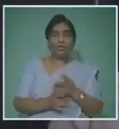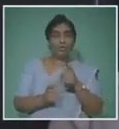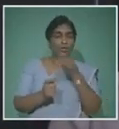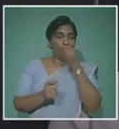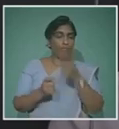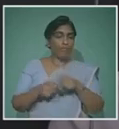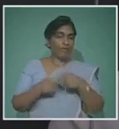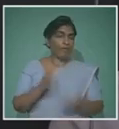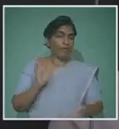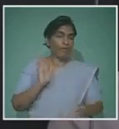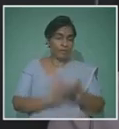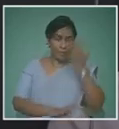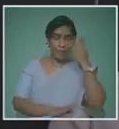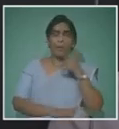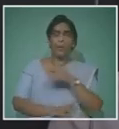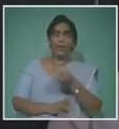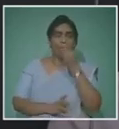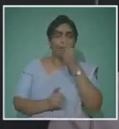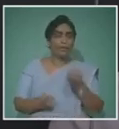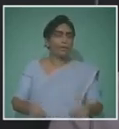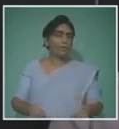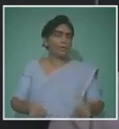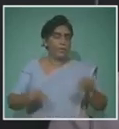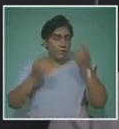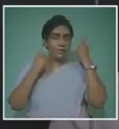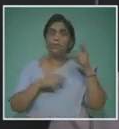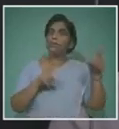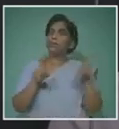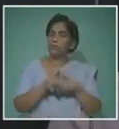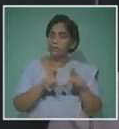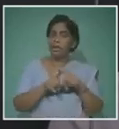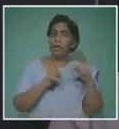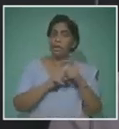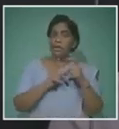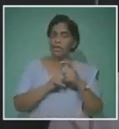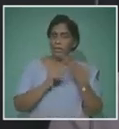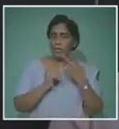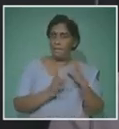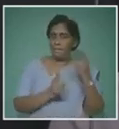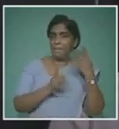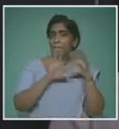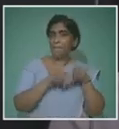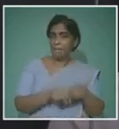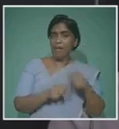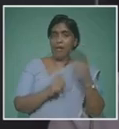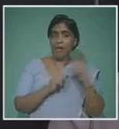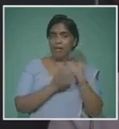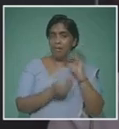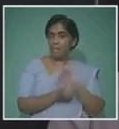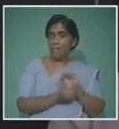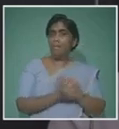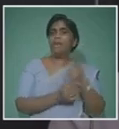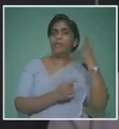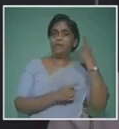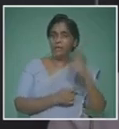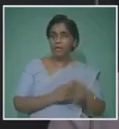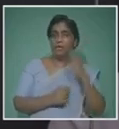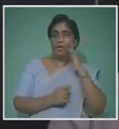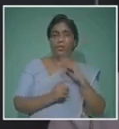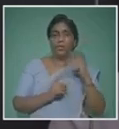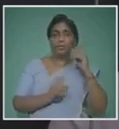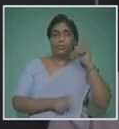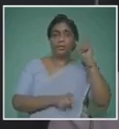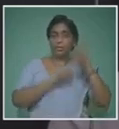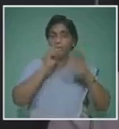උද්දමන තත්ත්වයක් ආවා. එතකොට බඩමිල වැඩි වුණා. ඒ එක්කම ඩොලර් එක බලෙන් අල්ලගත්තා. ඩොලර් එක බලෙන් අල්ල ගැනීම නිසා තමයි විදේශ